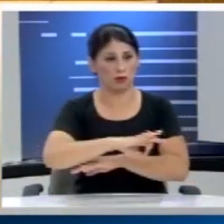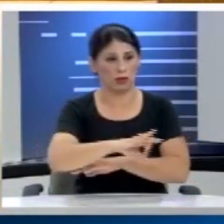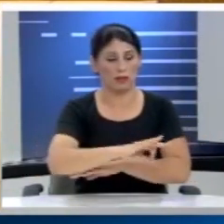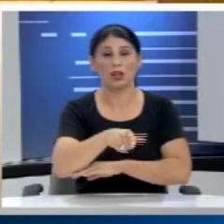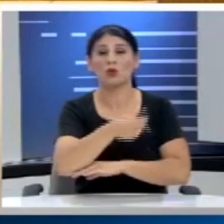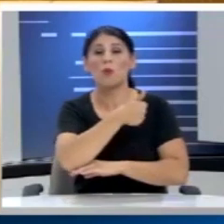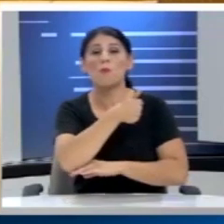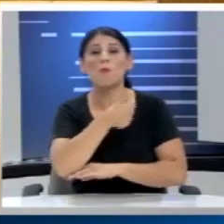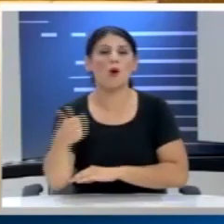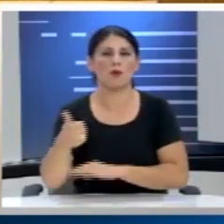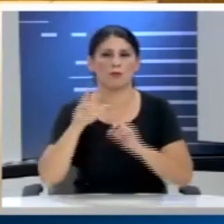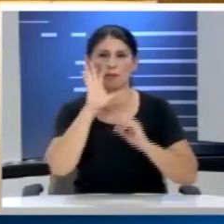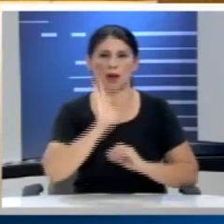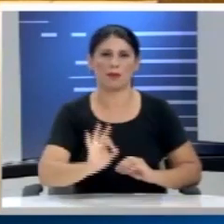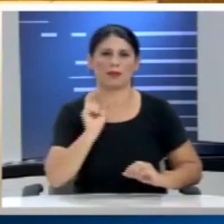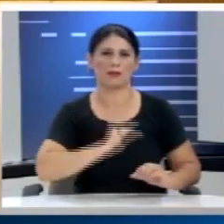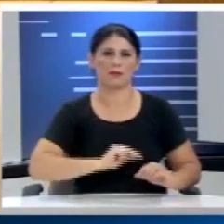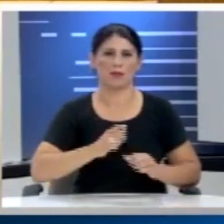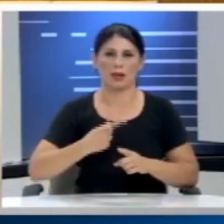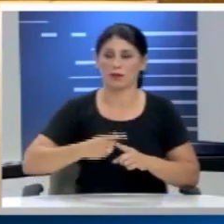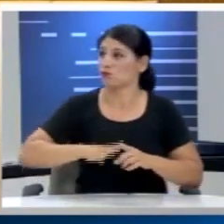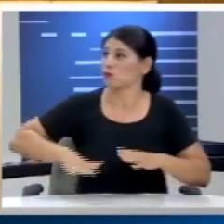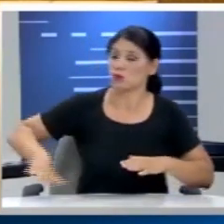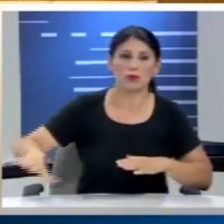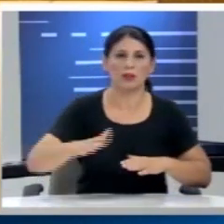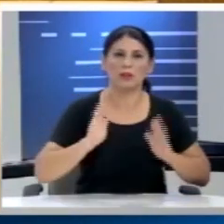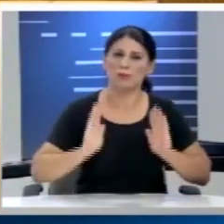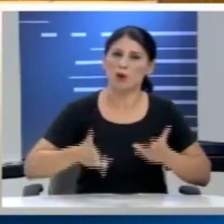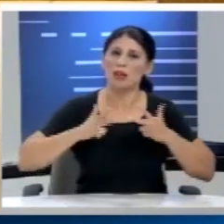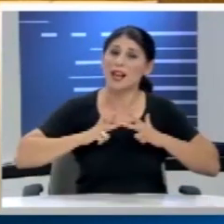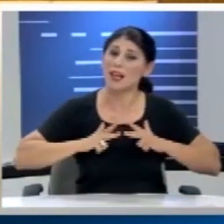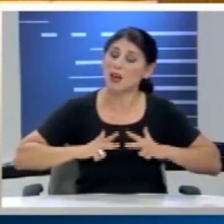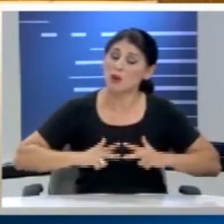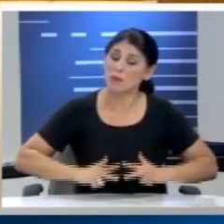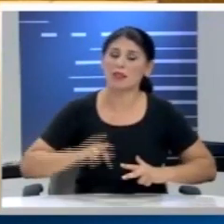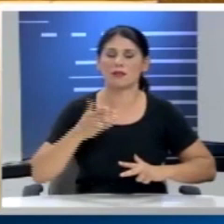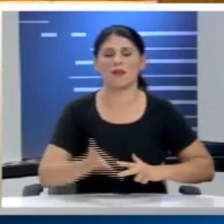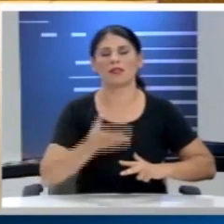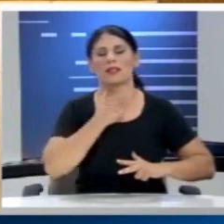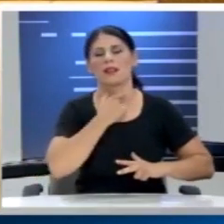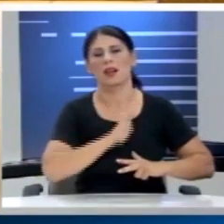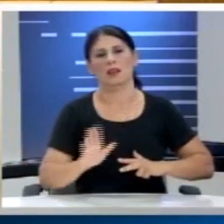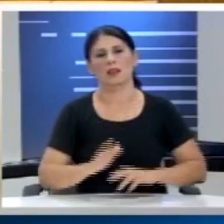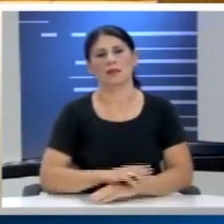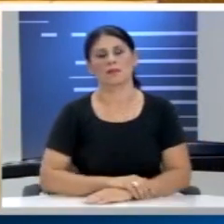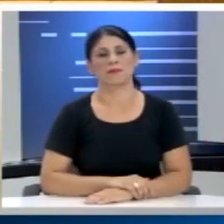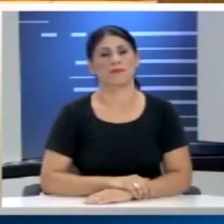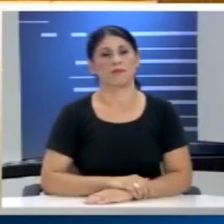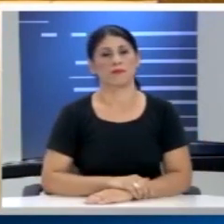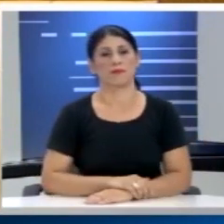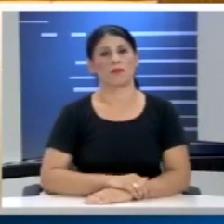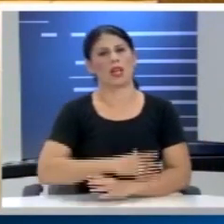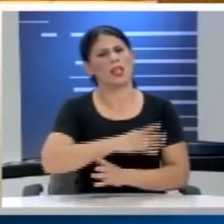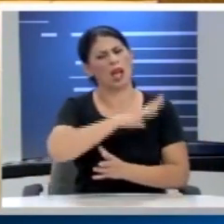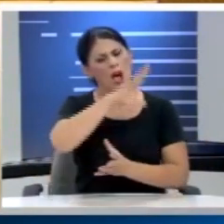είναι το μόνο που πραγματικά συμφέρει το λαό, γιατί μπορεί να ικανοποιήσει αυτές τις ανάγκες του. Για όλους λοιπόν